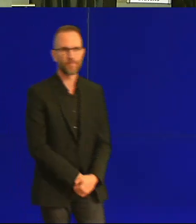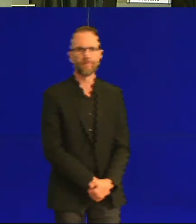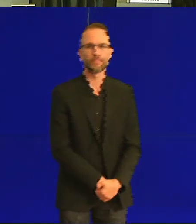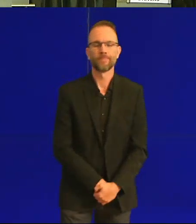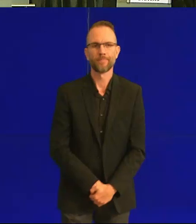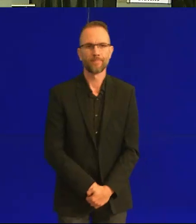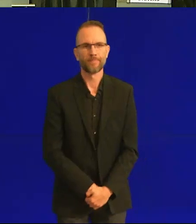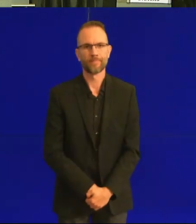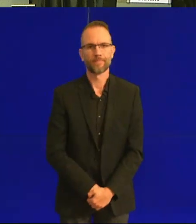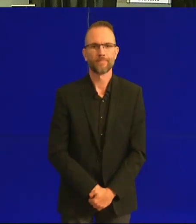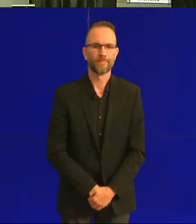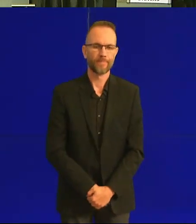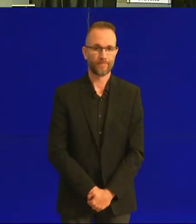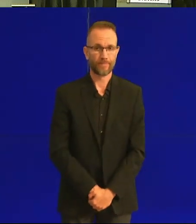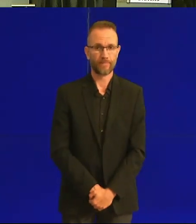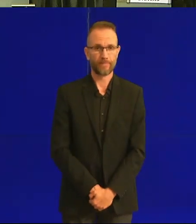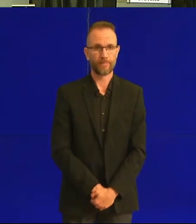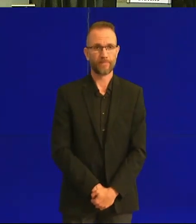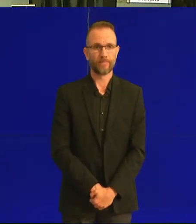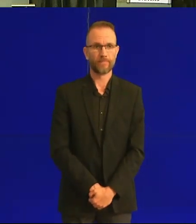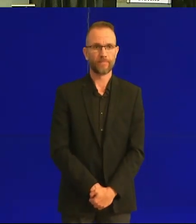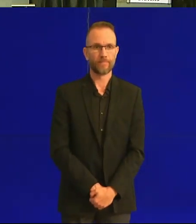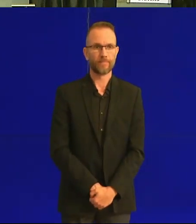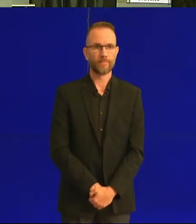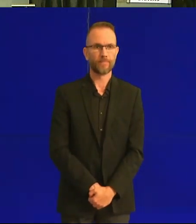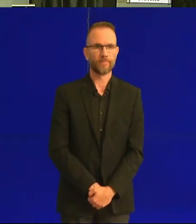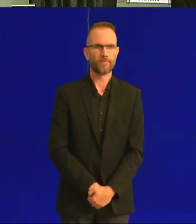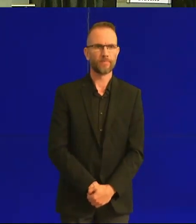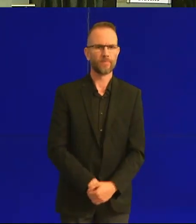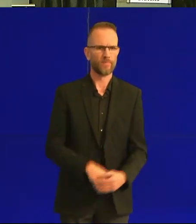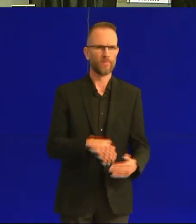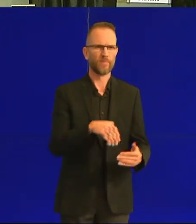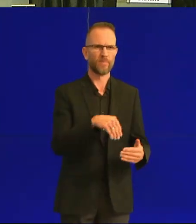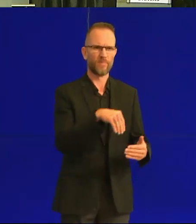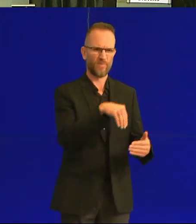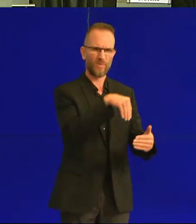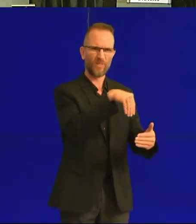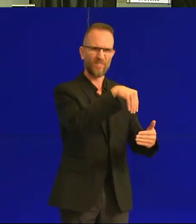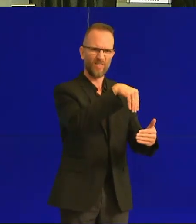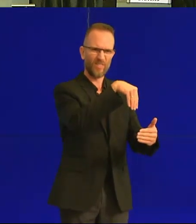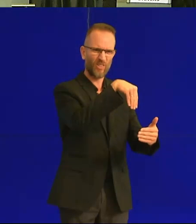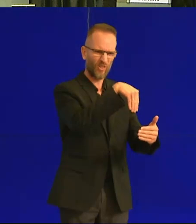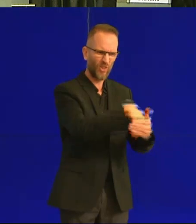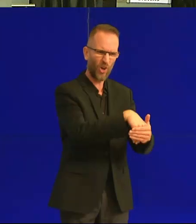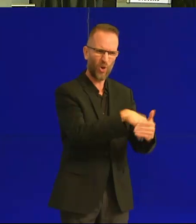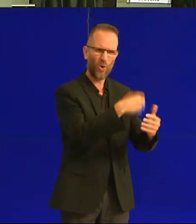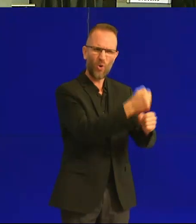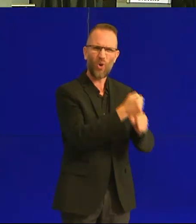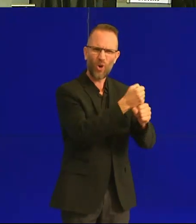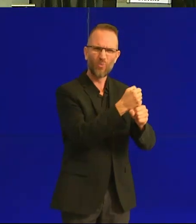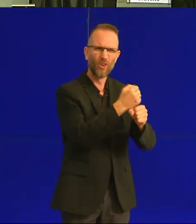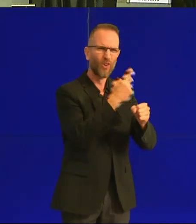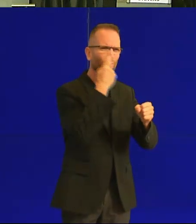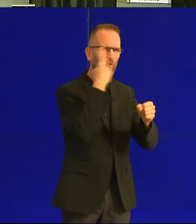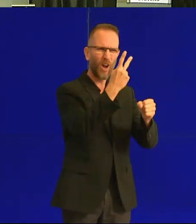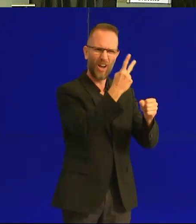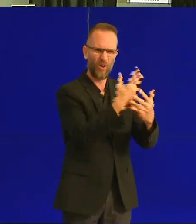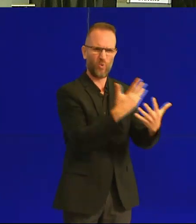la proportion de décès dans les maisons de repos en flandre est plus élevé qu'à bruxelles et en wallonie pourquoi